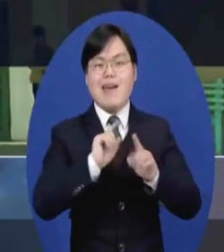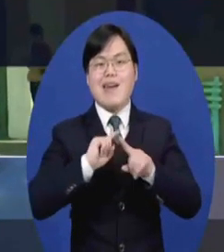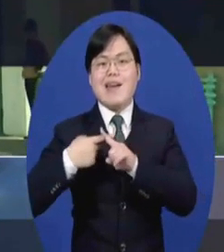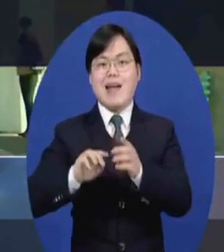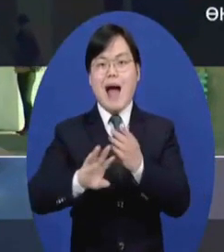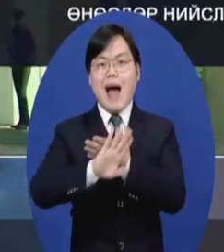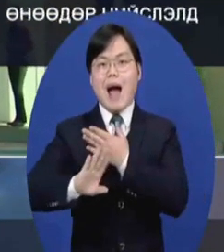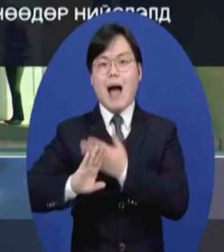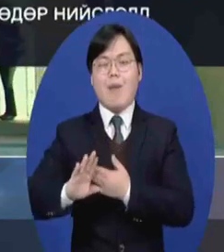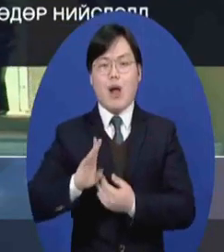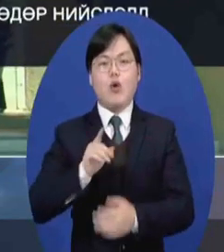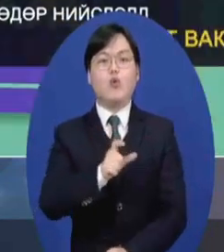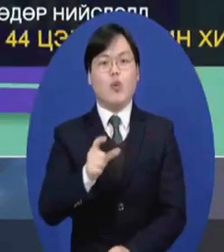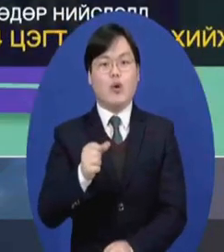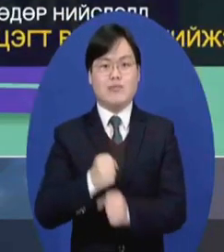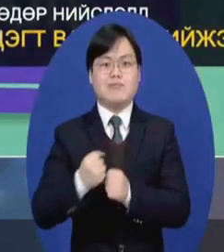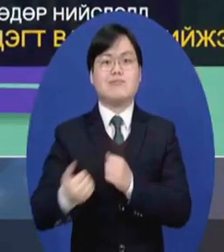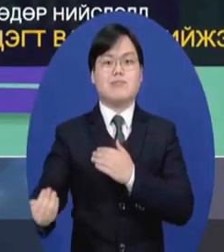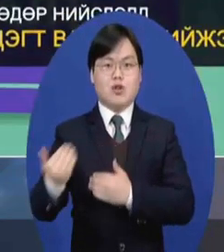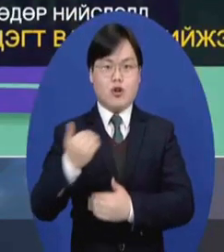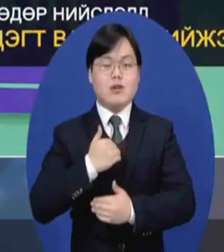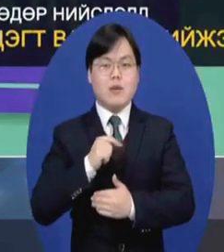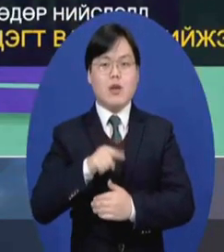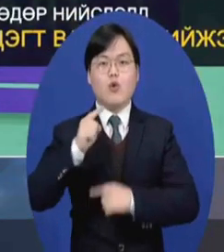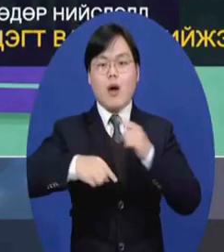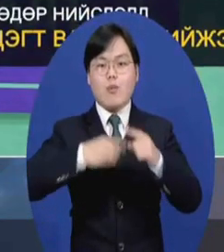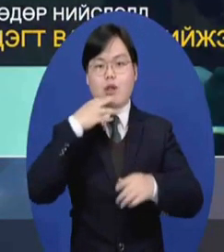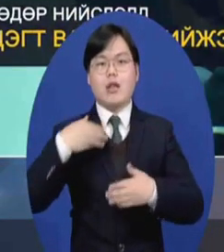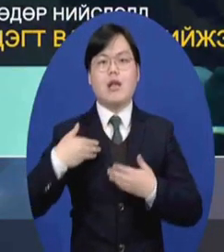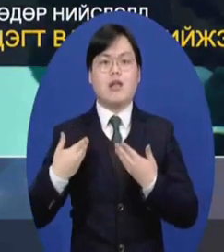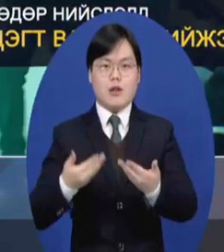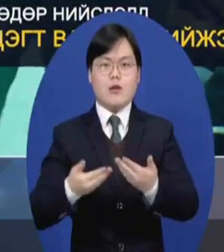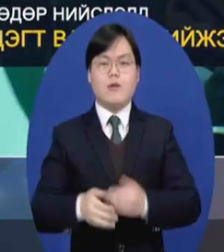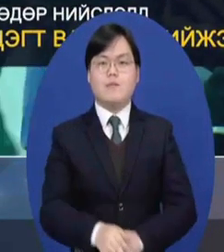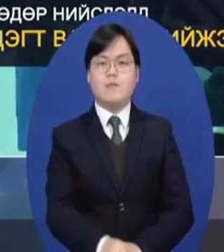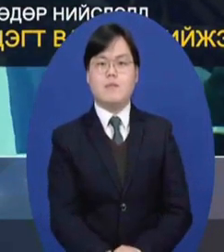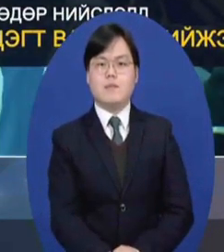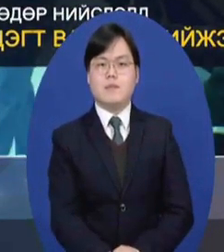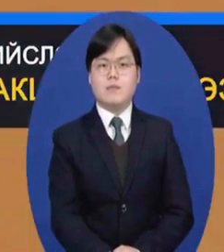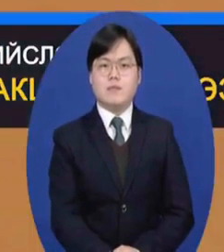ерөнхий газрын албан хаагчид хамрагдаж байна. Энэ талаарх мэдээллийг тайлбаргүй хүргэе.